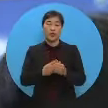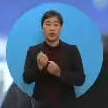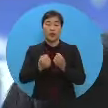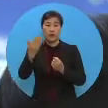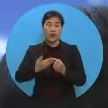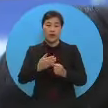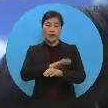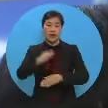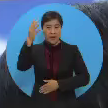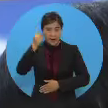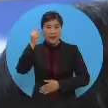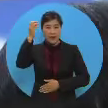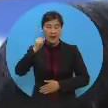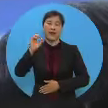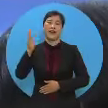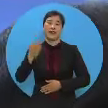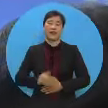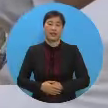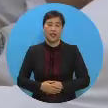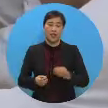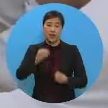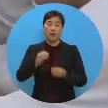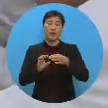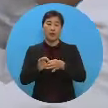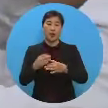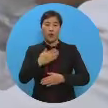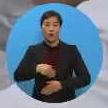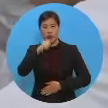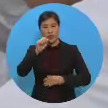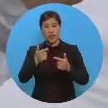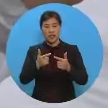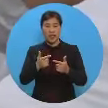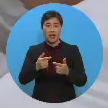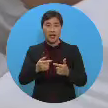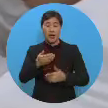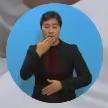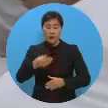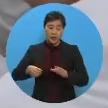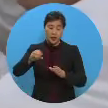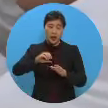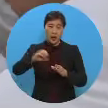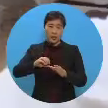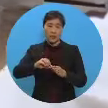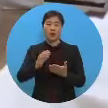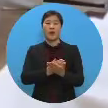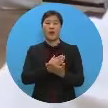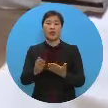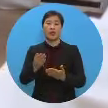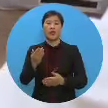더해지자 머리에 쏙쏙 들어옵니다. 실험을 통해 몸에 좋지 않은 식품 첨가물을 가려내는 지혜를